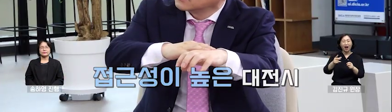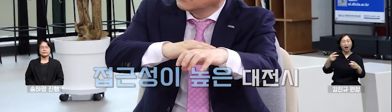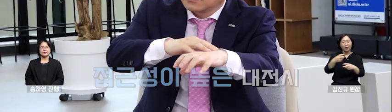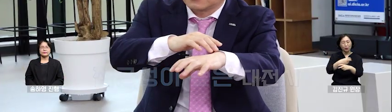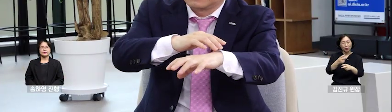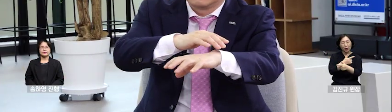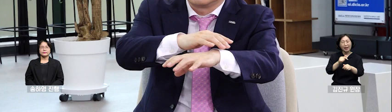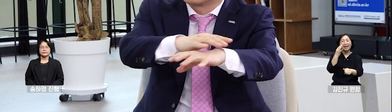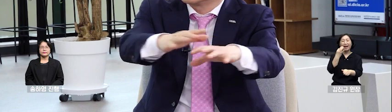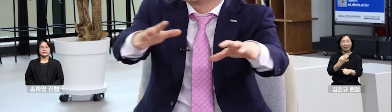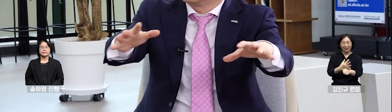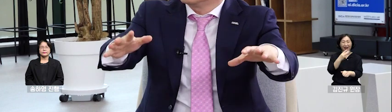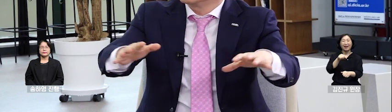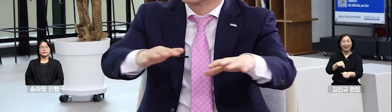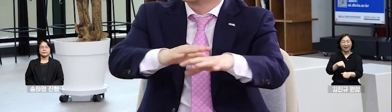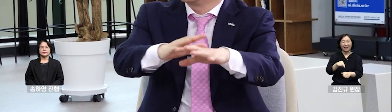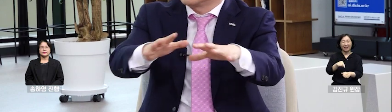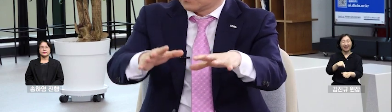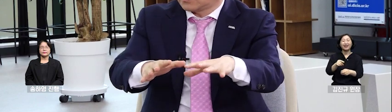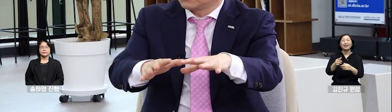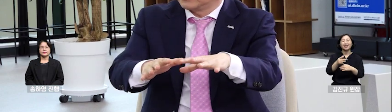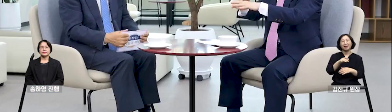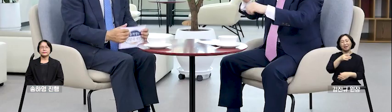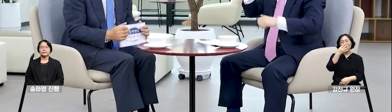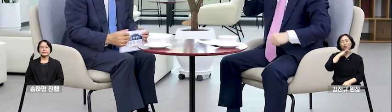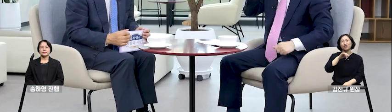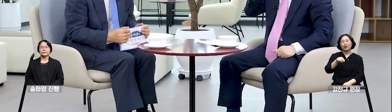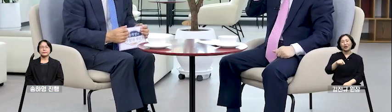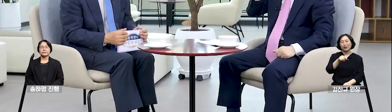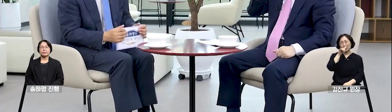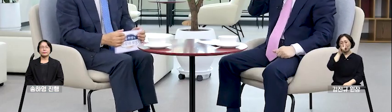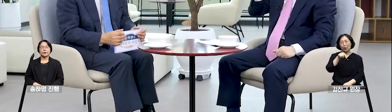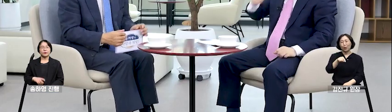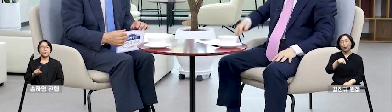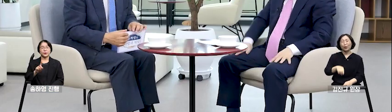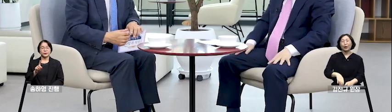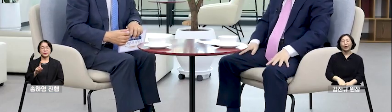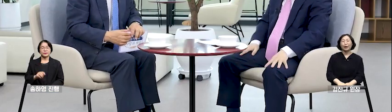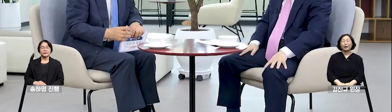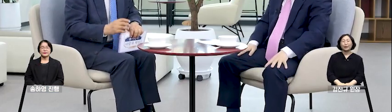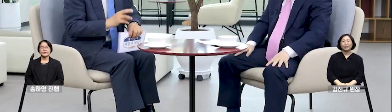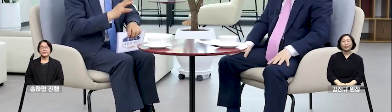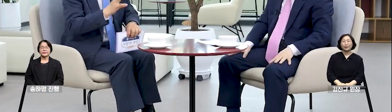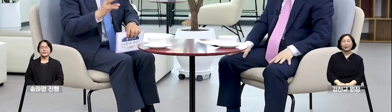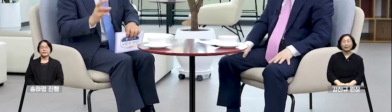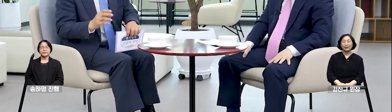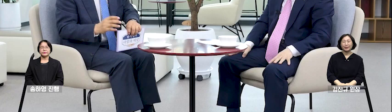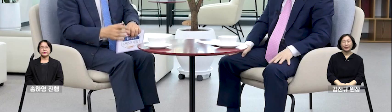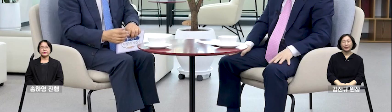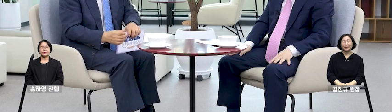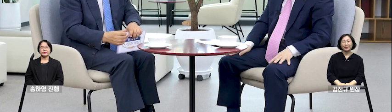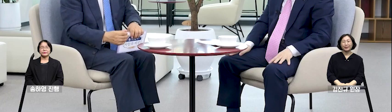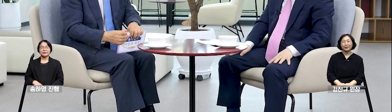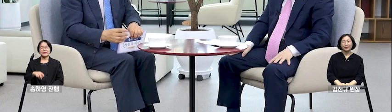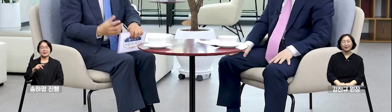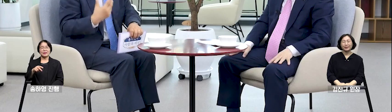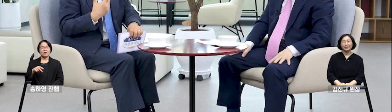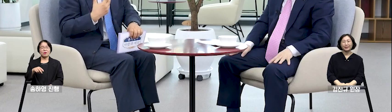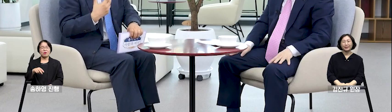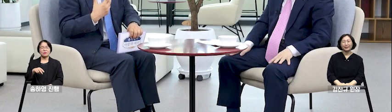까 여러가지 너무나 좋은 잇점을 갖고 있으니까 그건 언제 저희들이 요거 제작진들의 한번